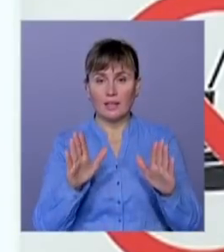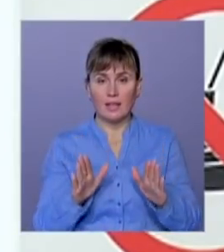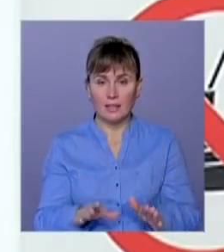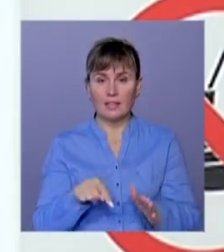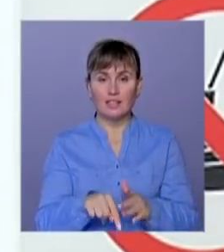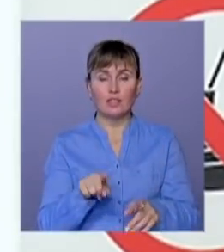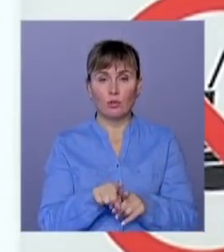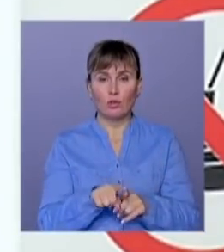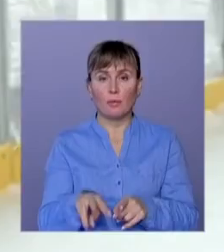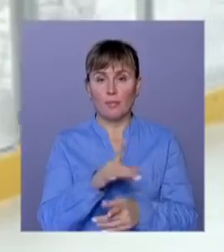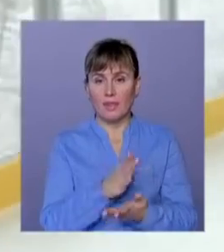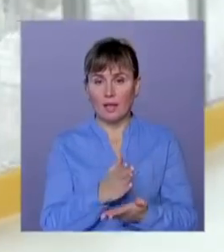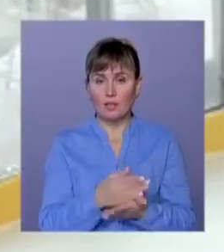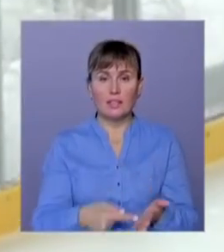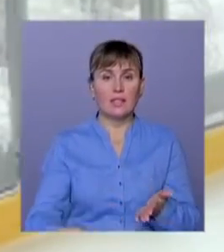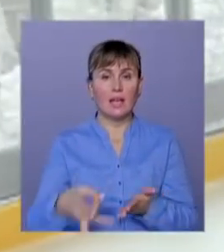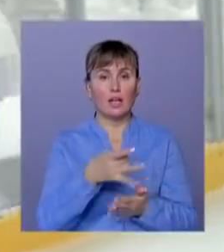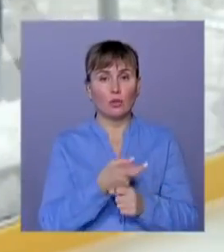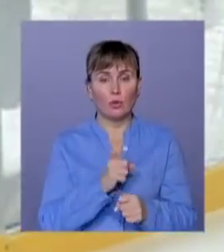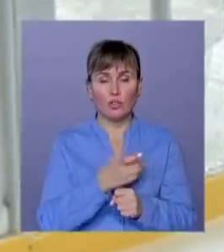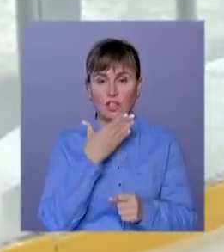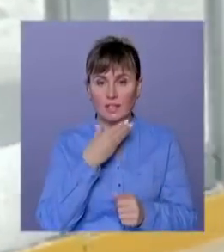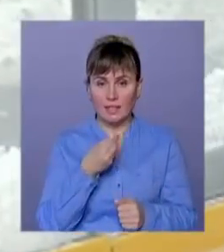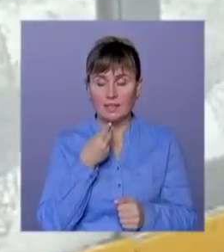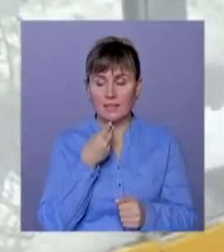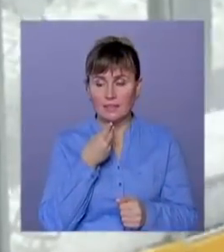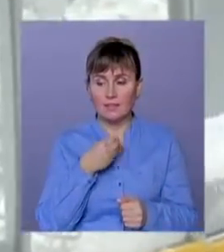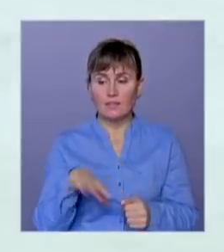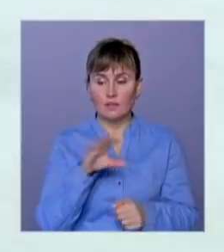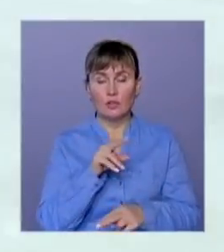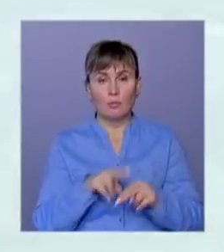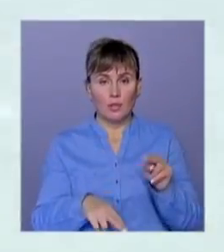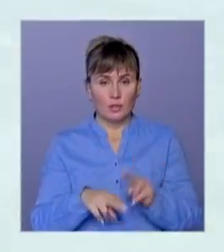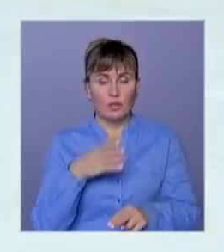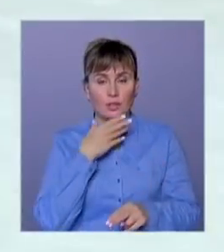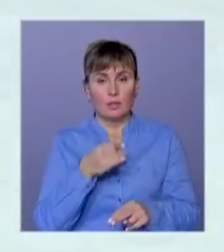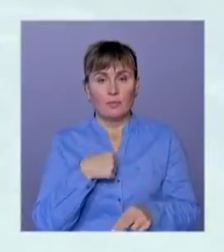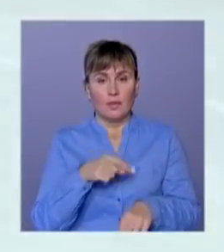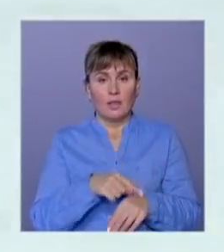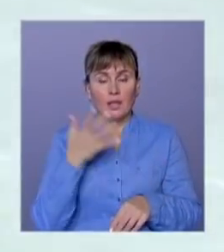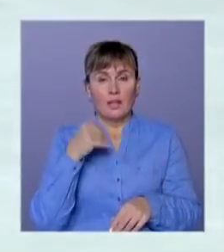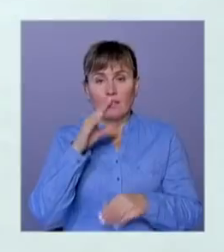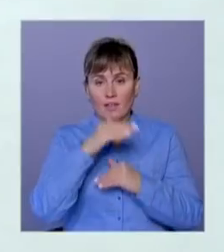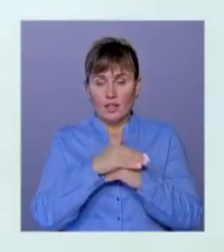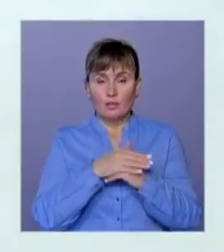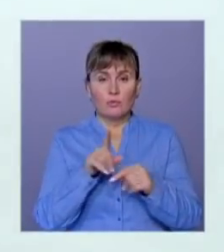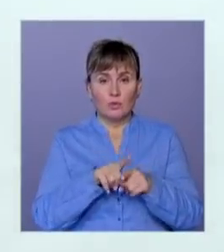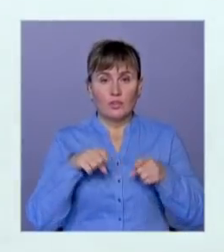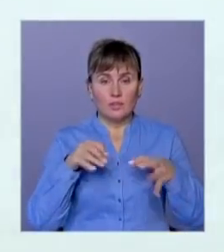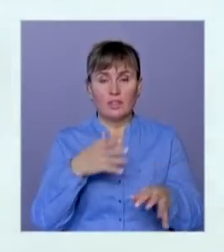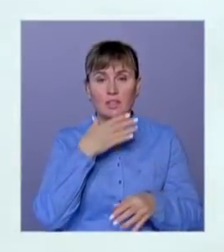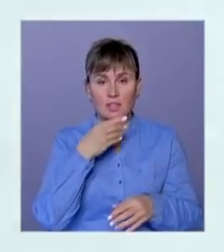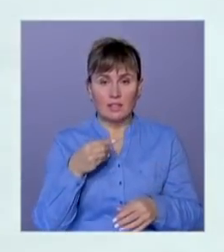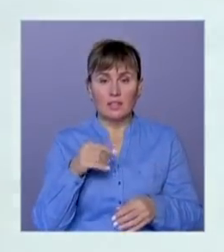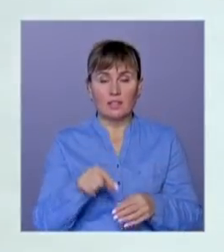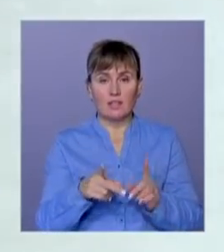тоже мы сейчас находимся. Во-первых, здесь районы красивые, да? Все так красиво, все построено. И мне кажется, когда вечером все это светится, тоже классно. Но здесь я вот